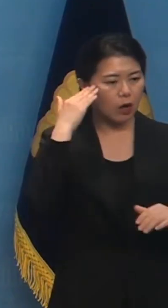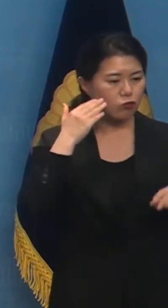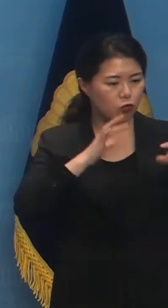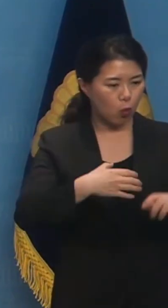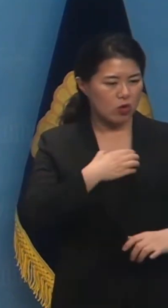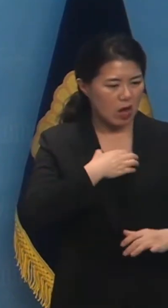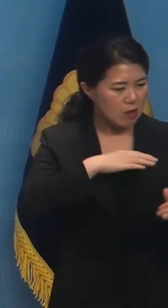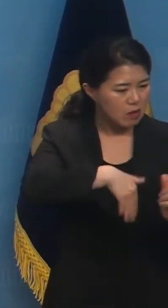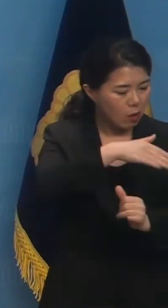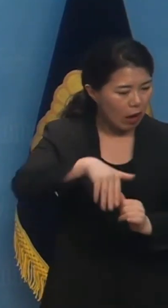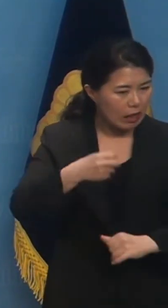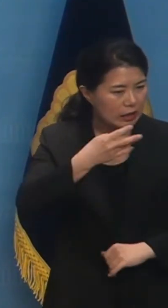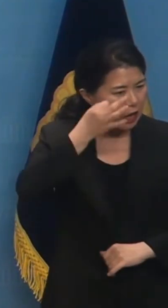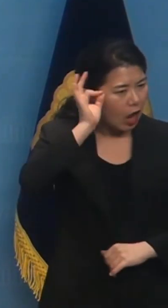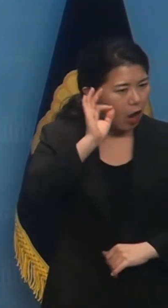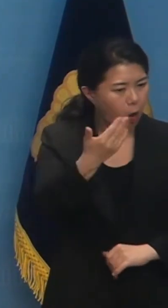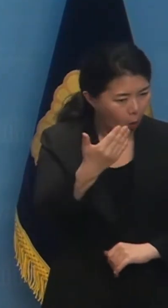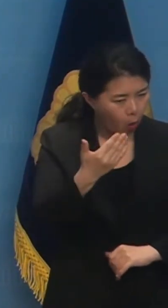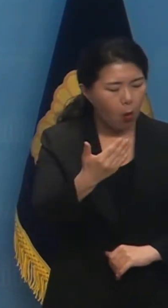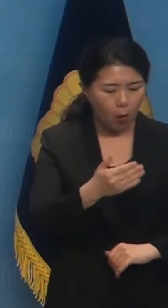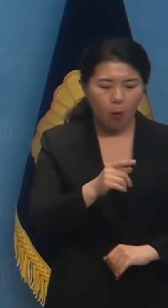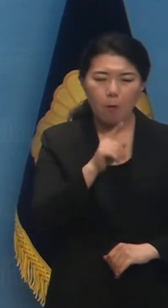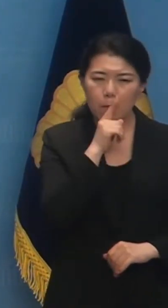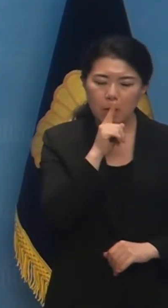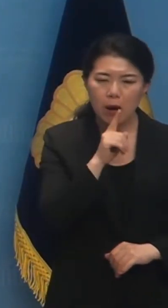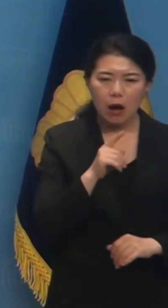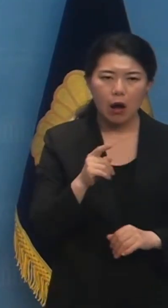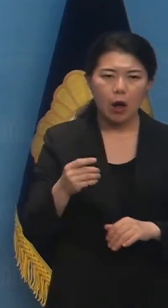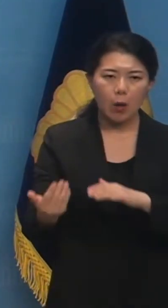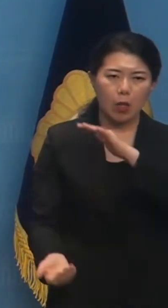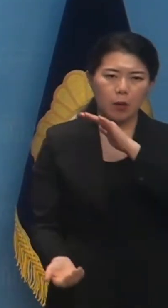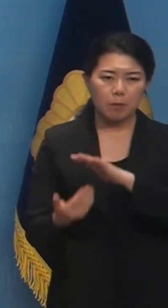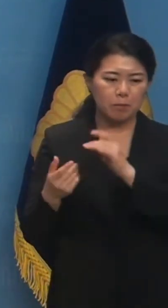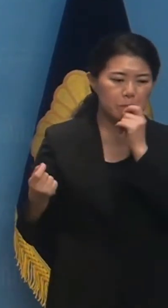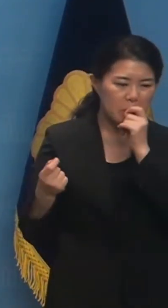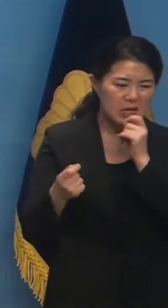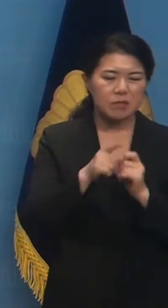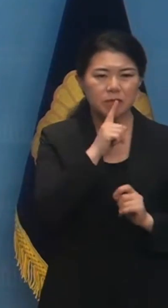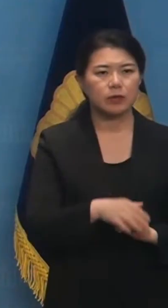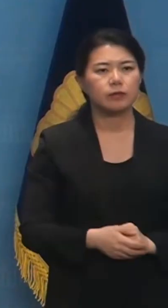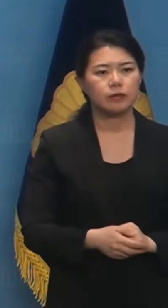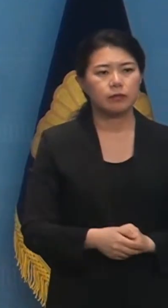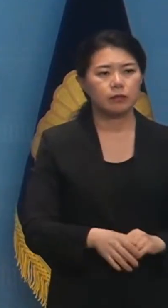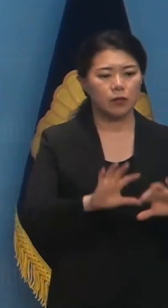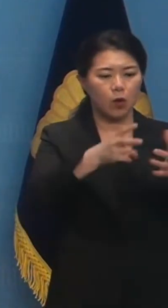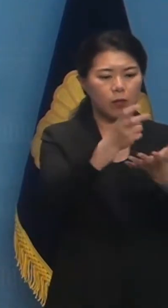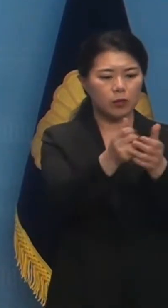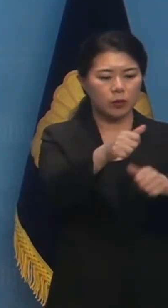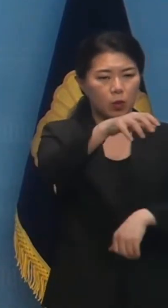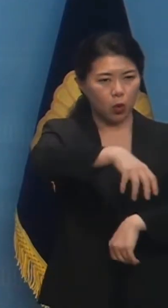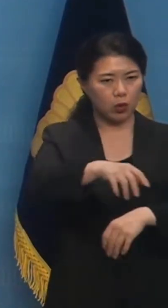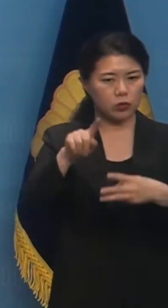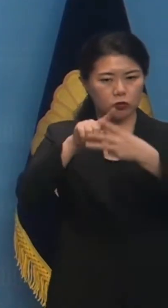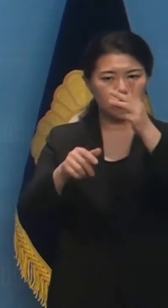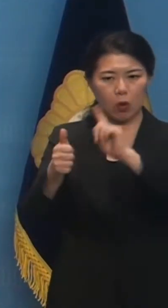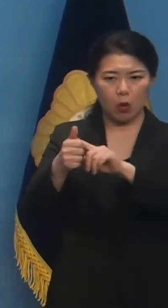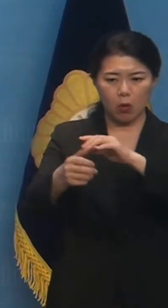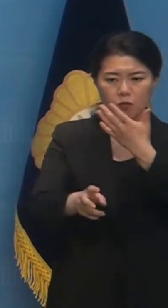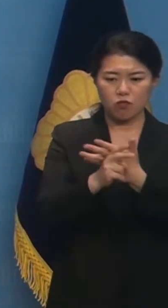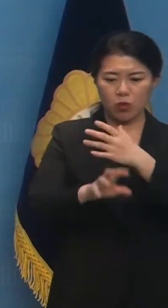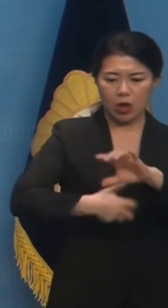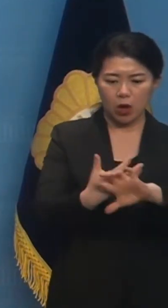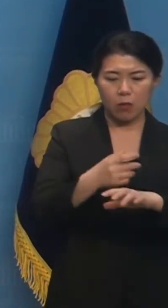위험한 현실을 다시 깨달았다는 취지의 극우 신조어입니다. 헌법재판소는 윤석열의 불법 계엄에